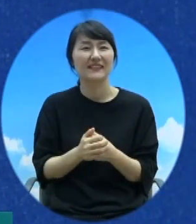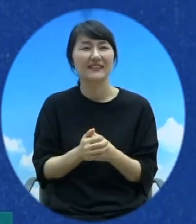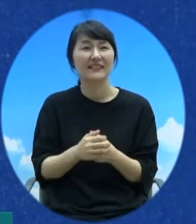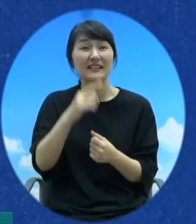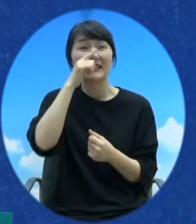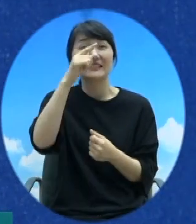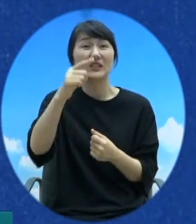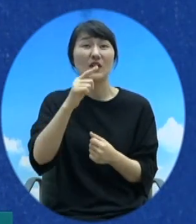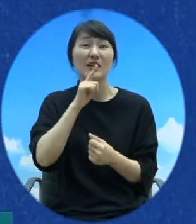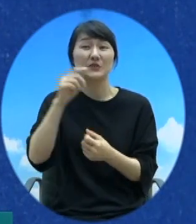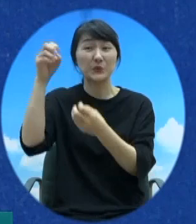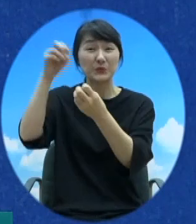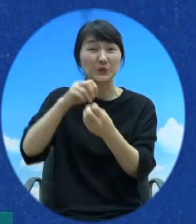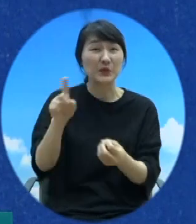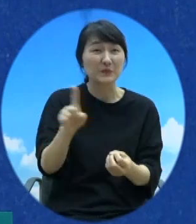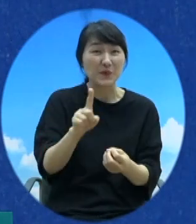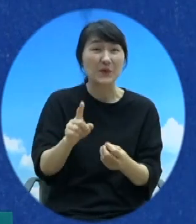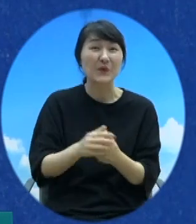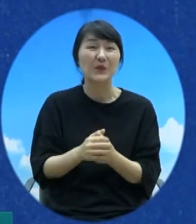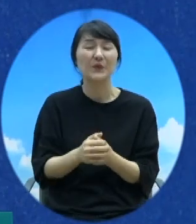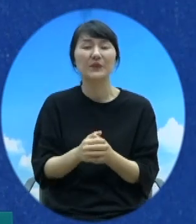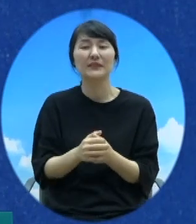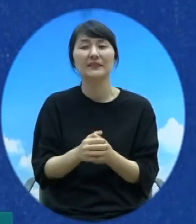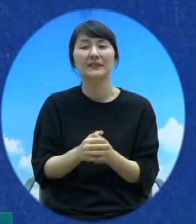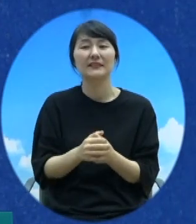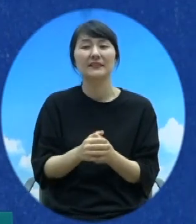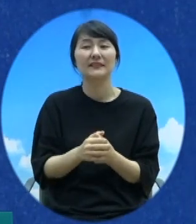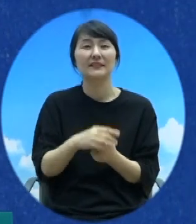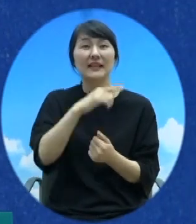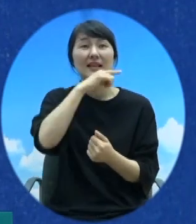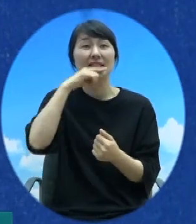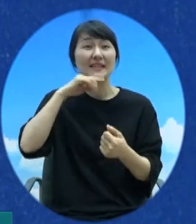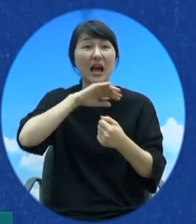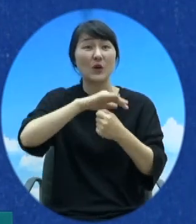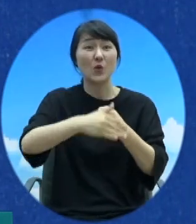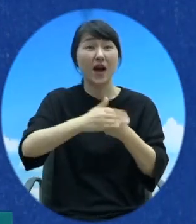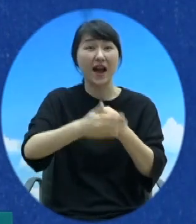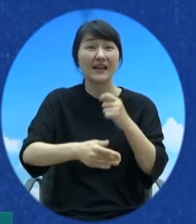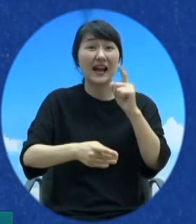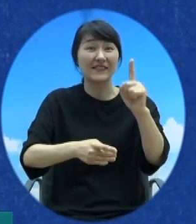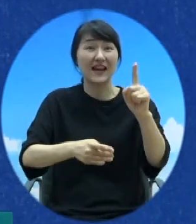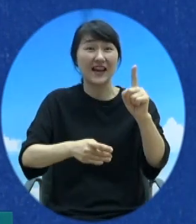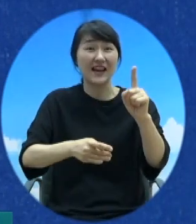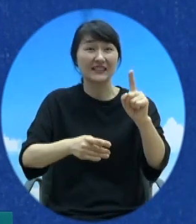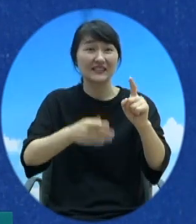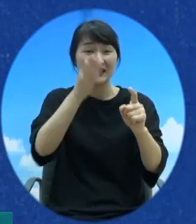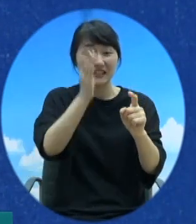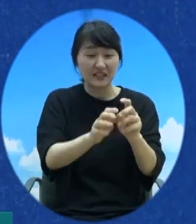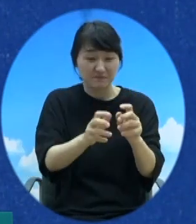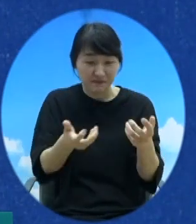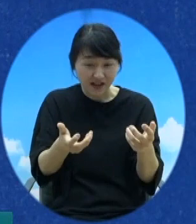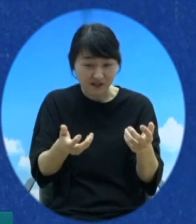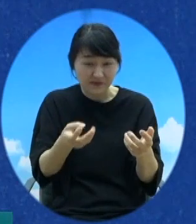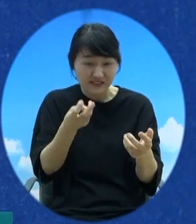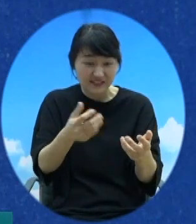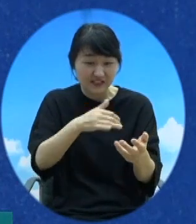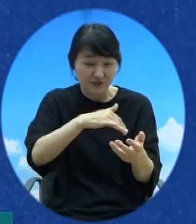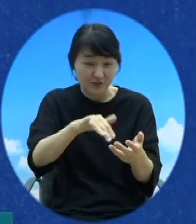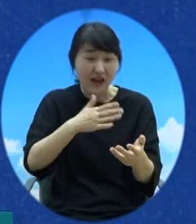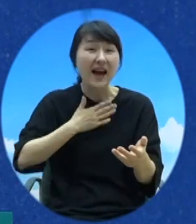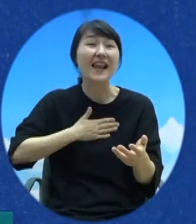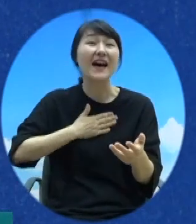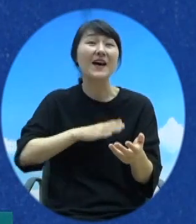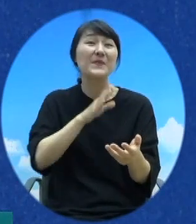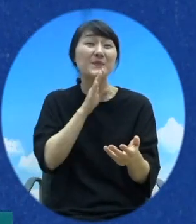서양 속담에 그런 말이 있어요. 우리가 사과 한 알 속에는 몇 개의 씨앗이